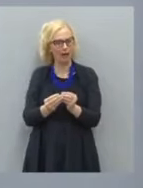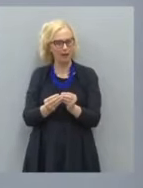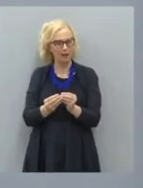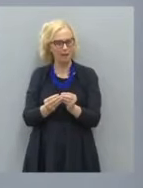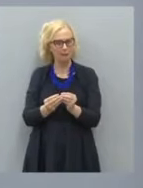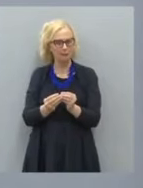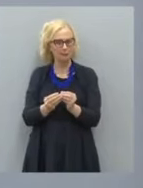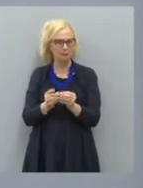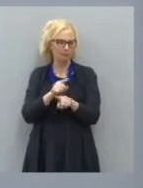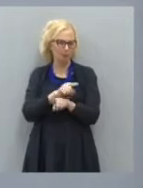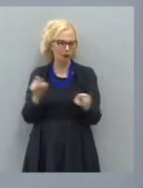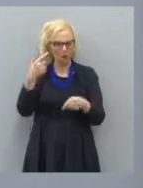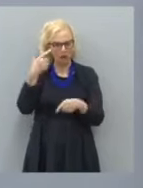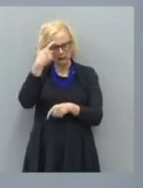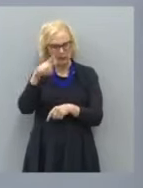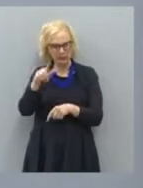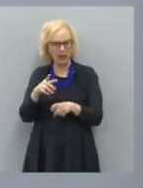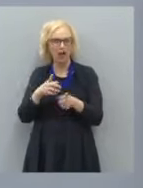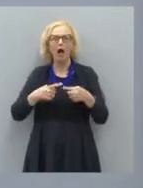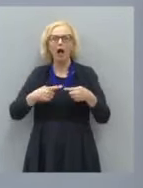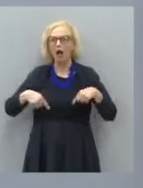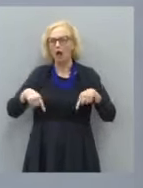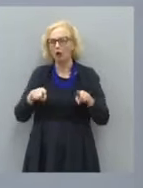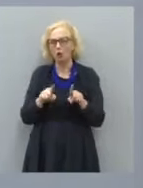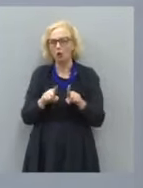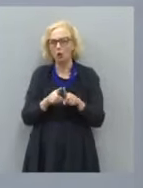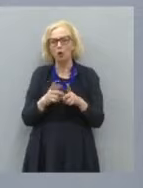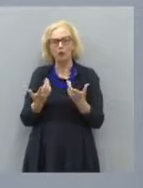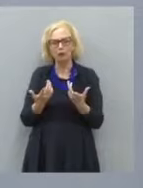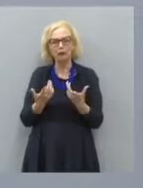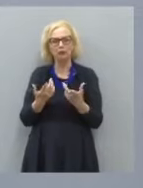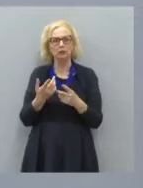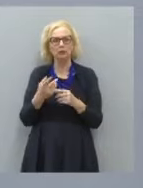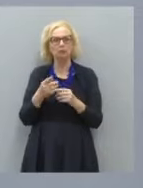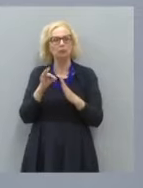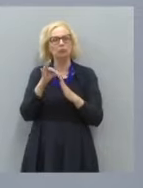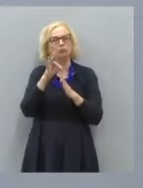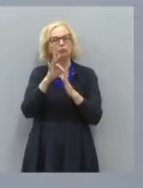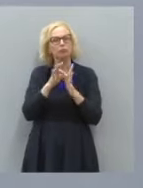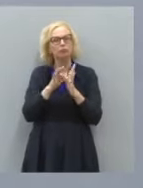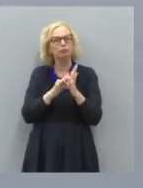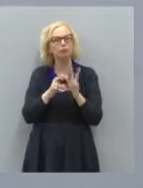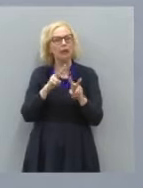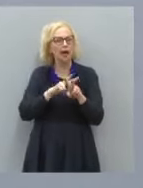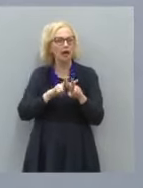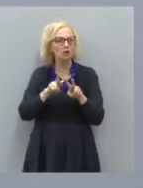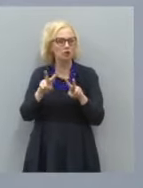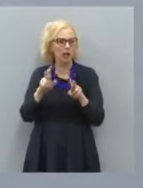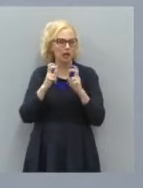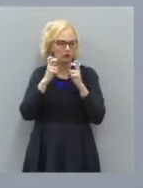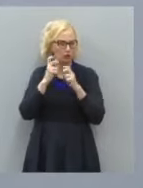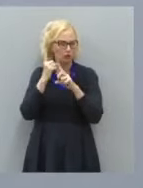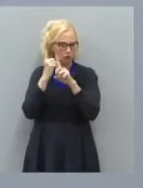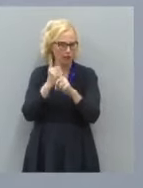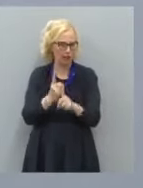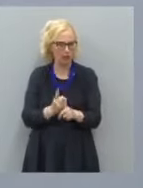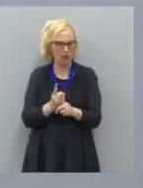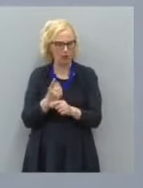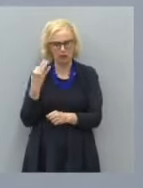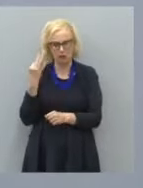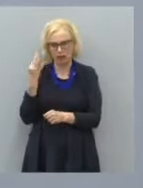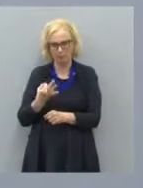noi abbiamo sempre cercato nei limiti del possibile di rispettare le indicazioni nazionali su queste tematiche perché comunque